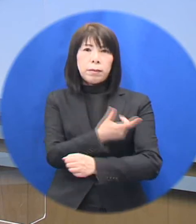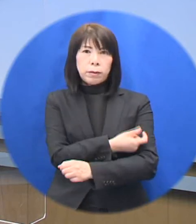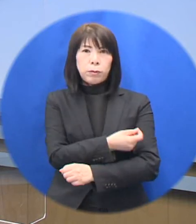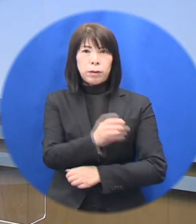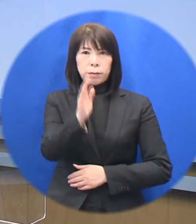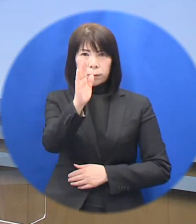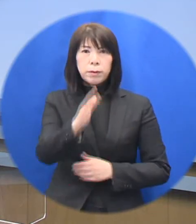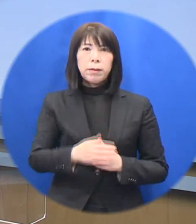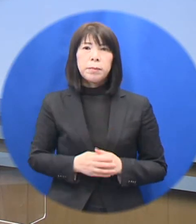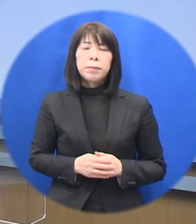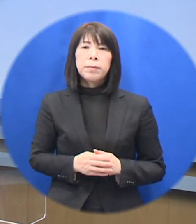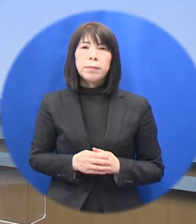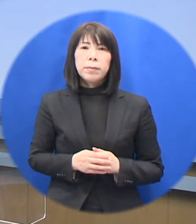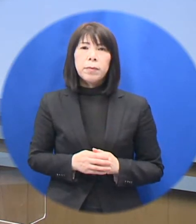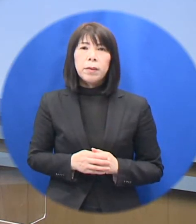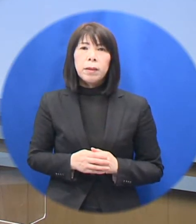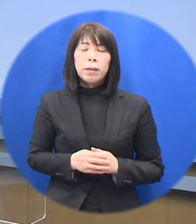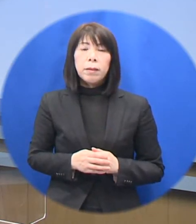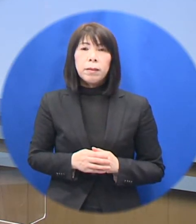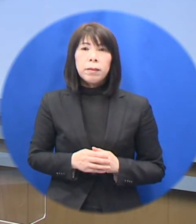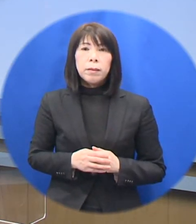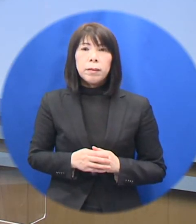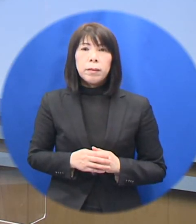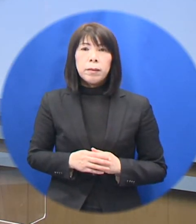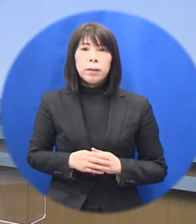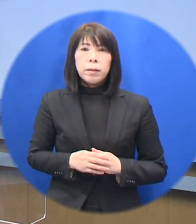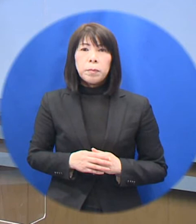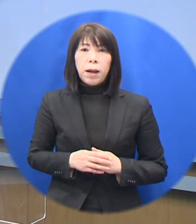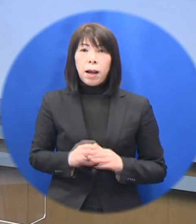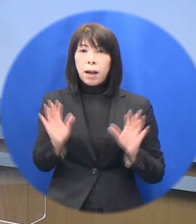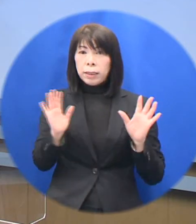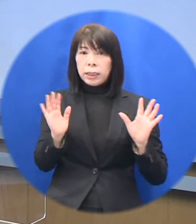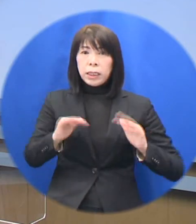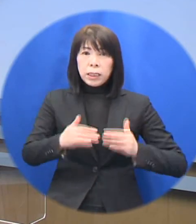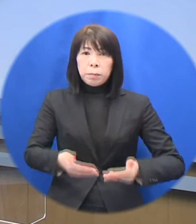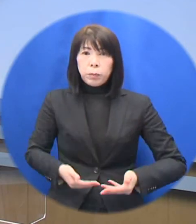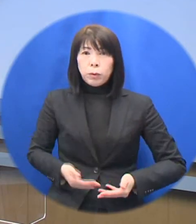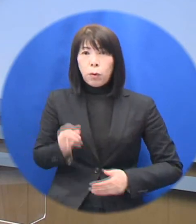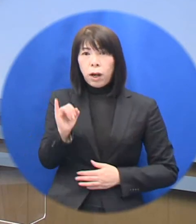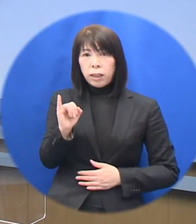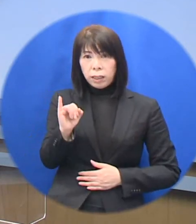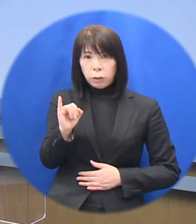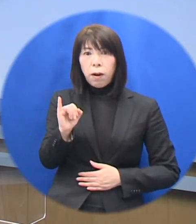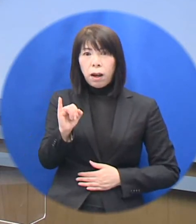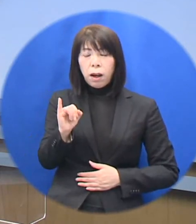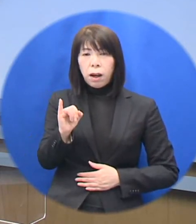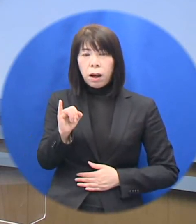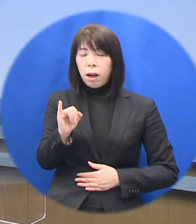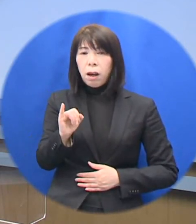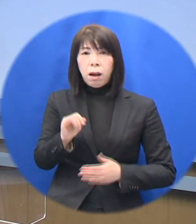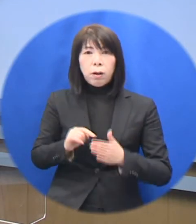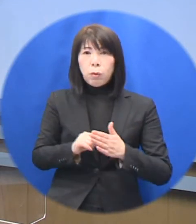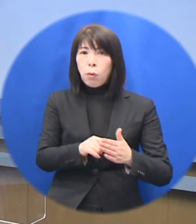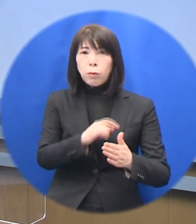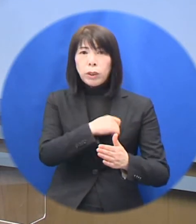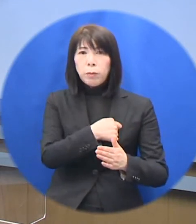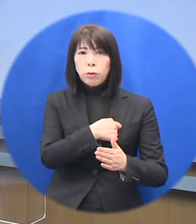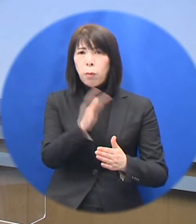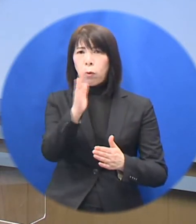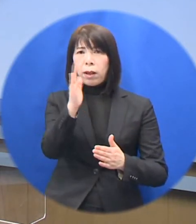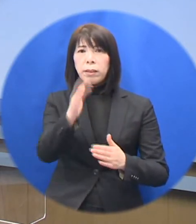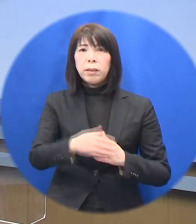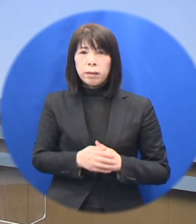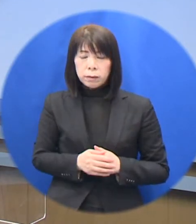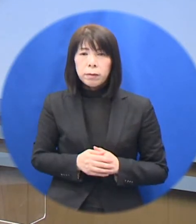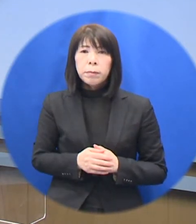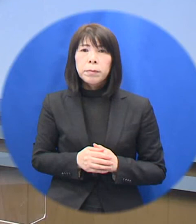くということになります。で、はい、さらにですね、まあ、妊娠されている方、妊婦の方につきましては、はい、これは努力義務にもなってございませんので、